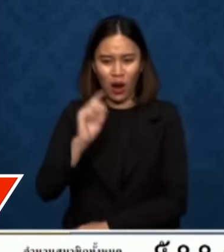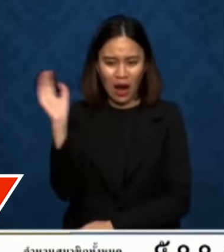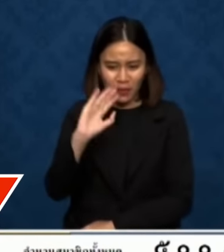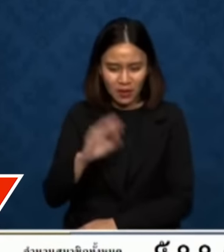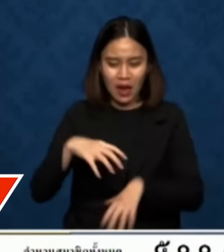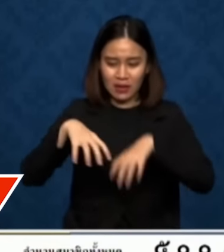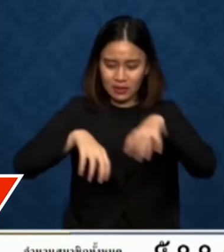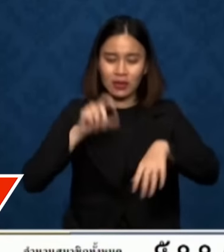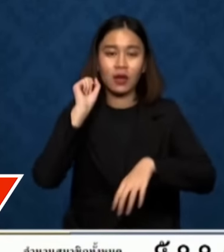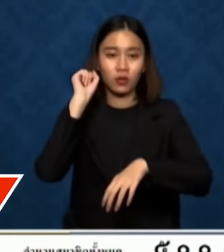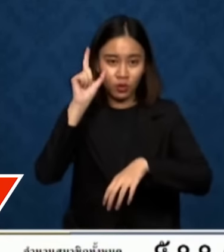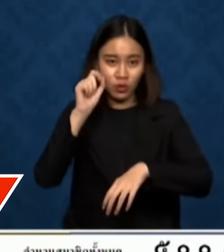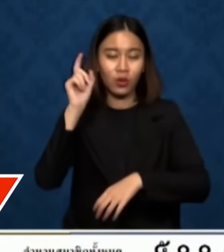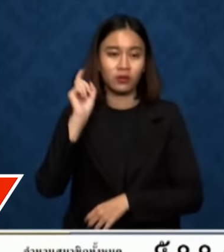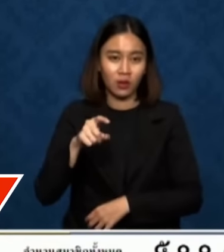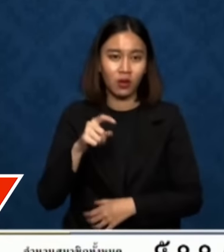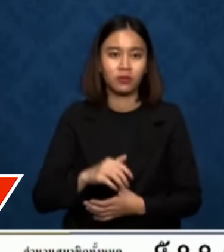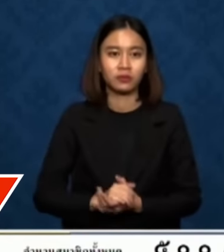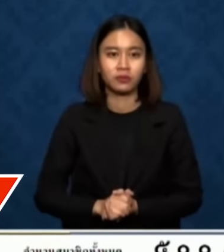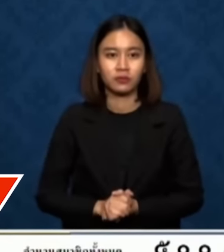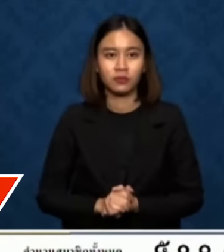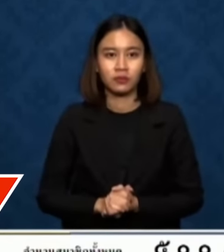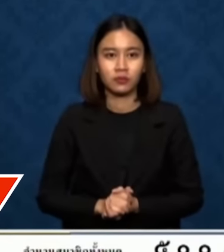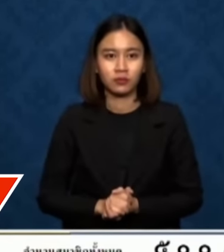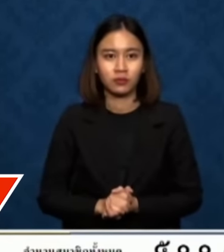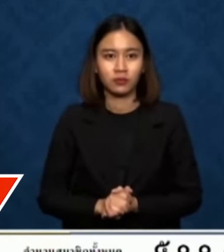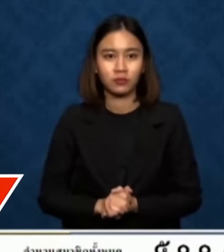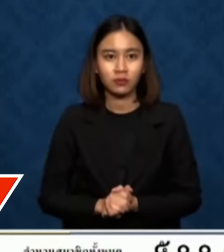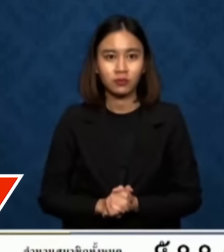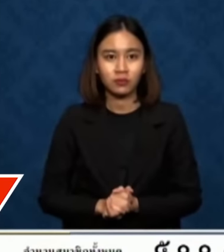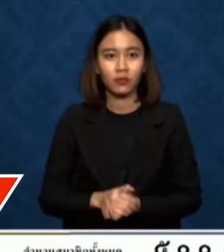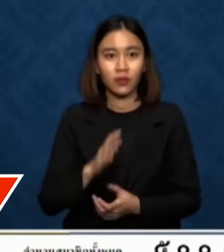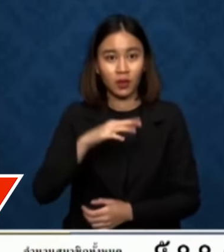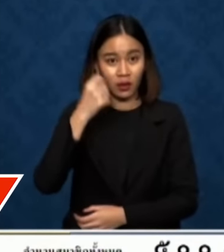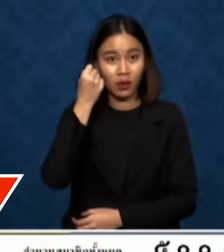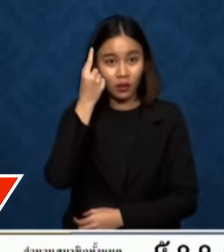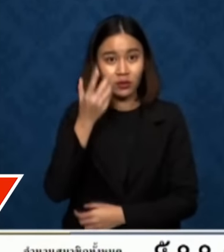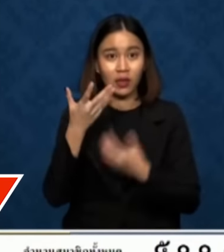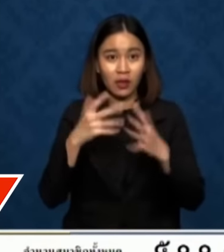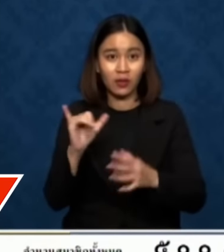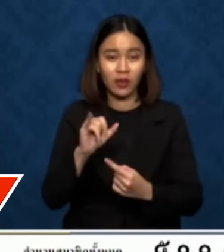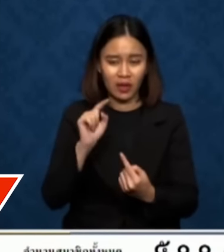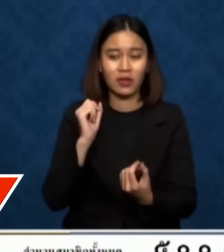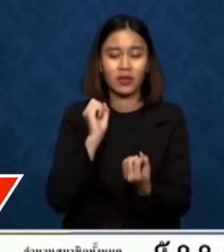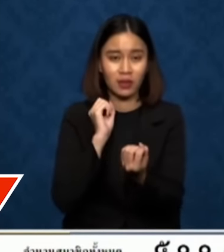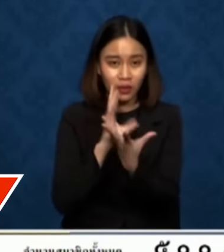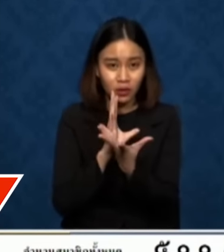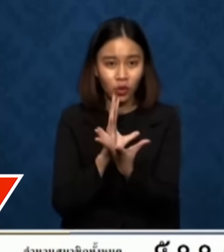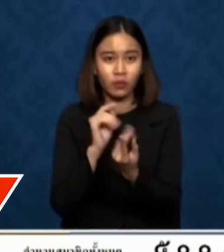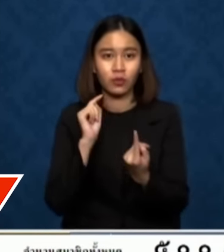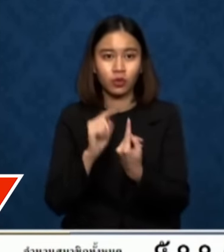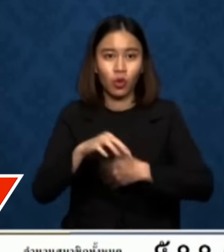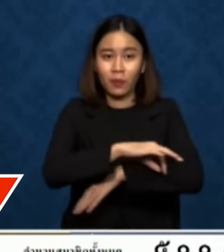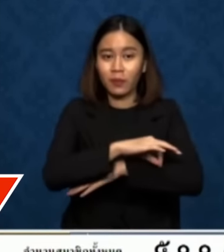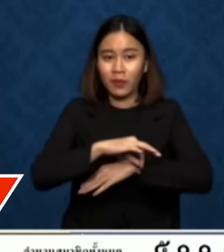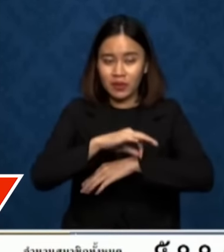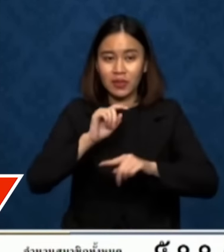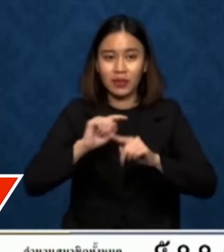บจัดการเร่งด่วนเลยค่ะเข้าใจหรือยังคะว่านี่คือผลเสียของแอคเคาท์ปลอม